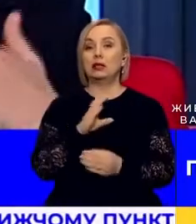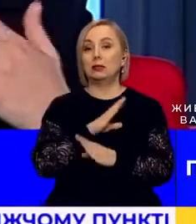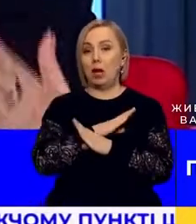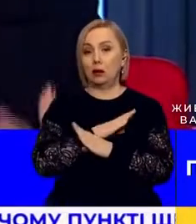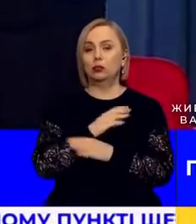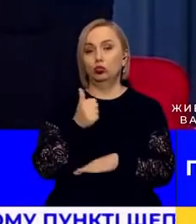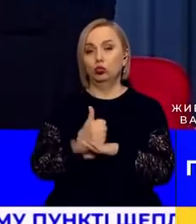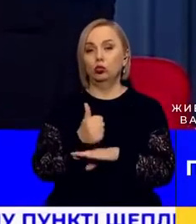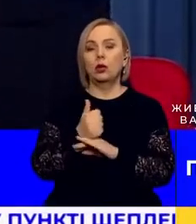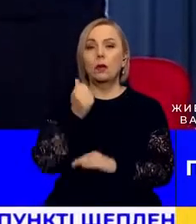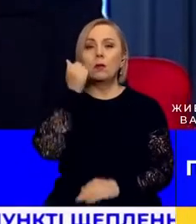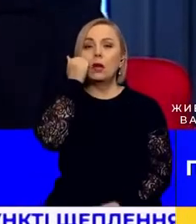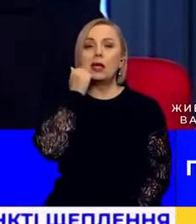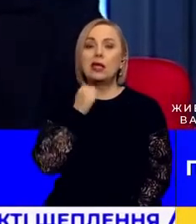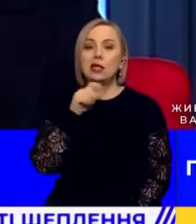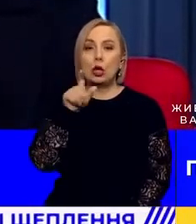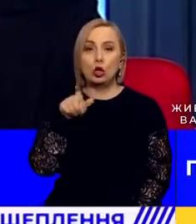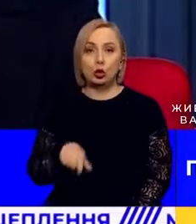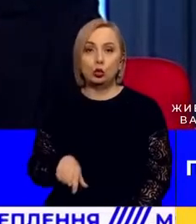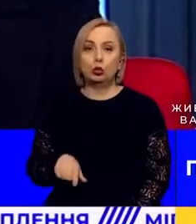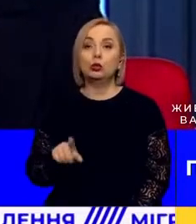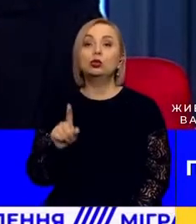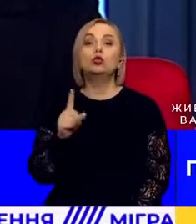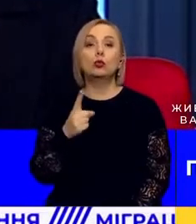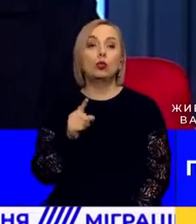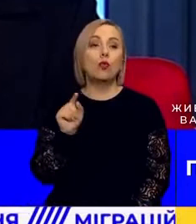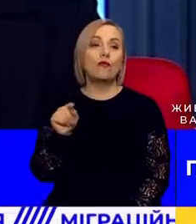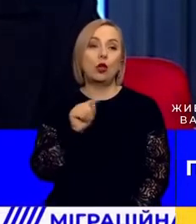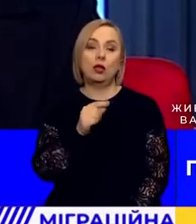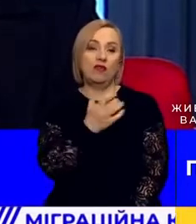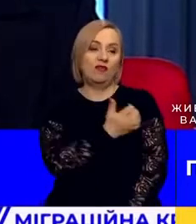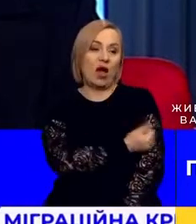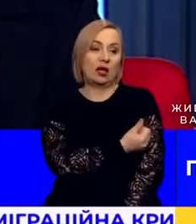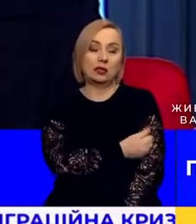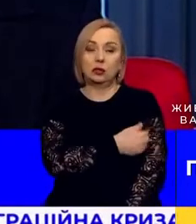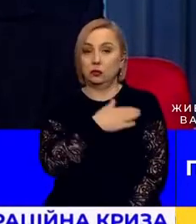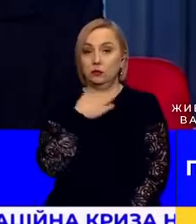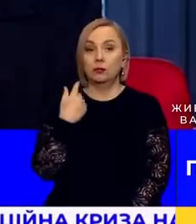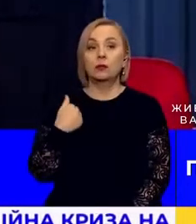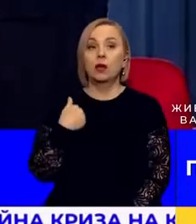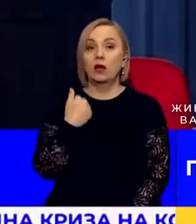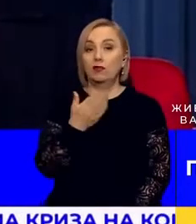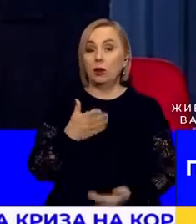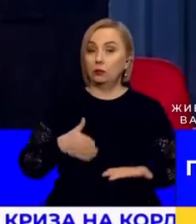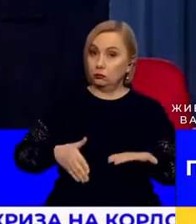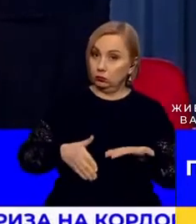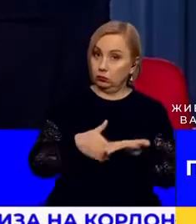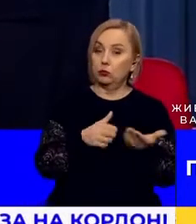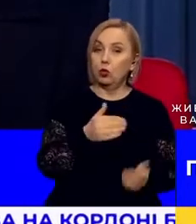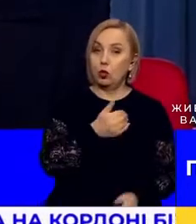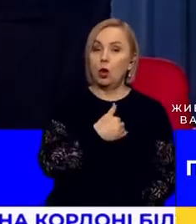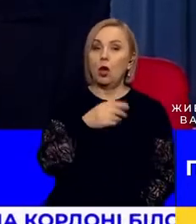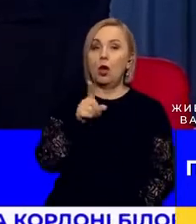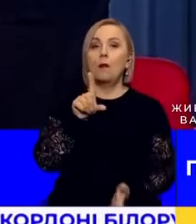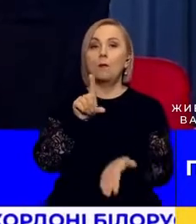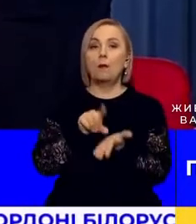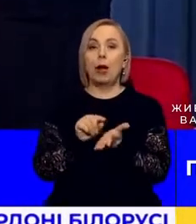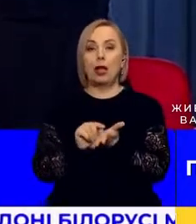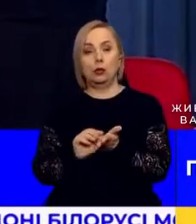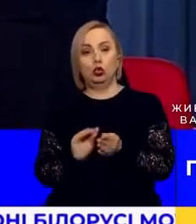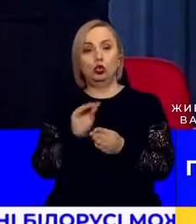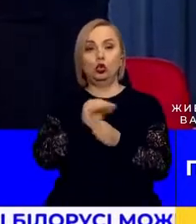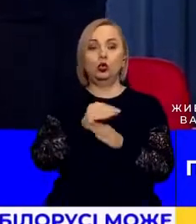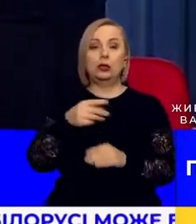люди. Це є переважно те, що люди не вакцинуються. Я хочу вам допомогти. До пенсії ви будете отримувати додатково